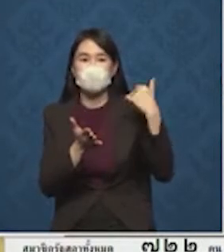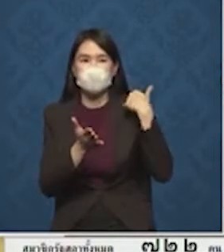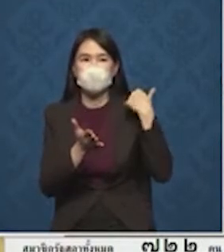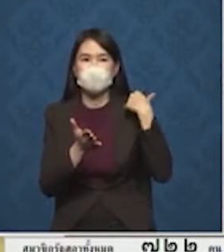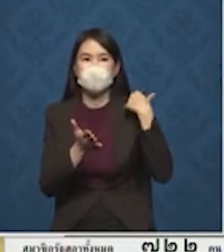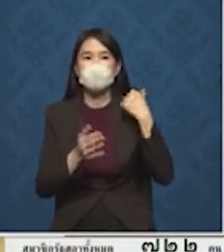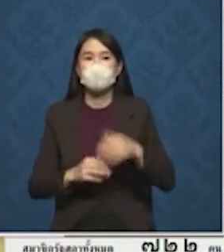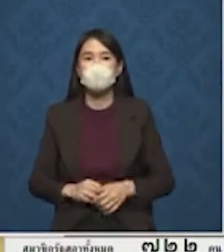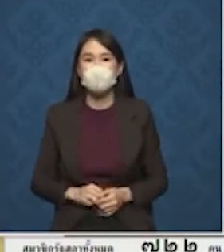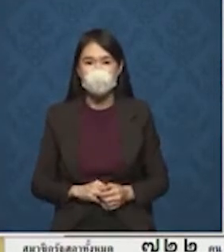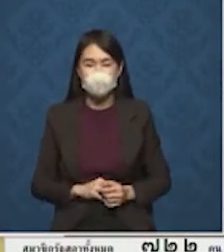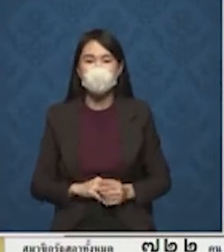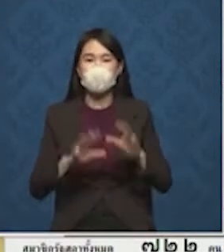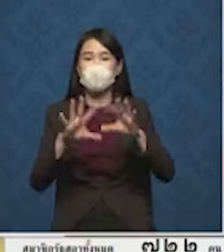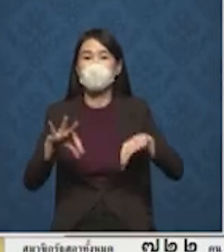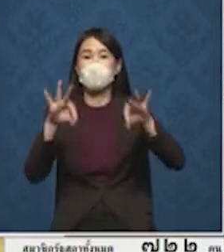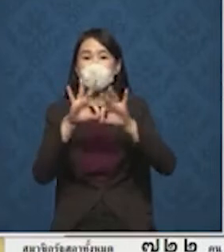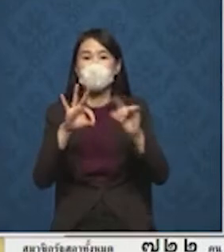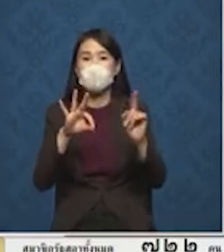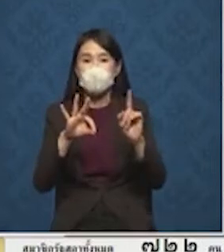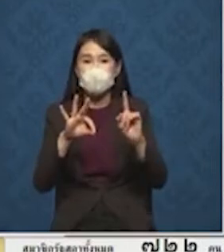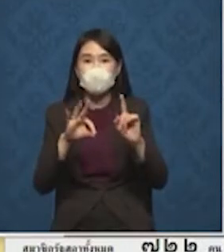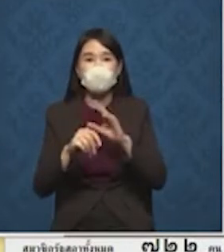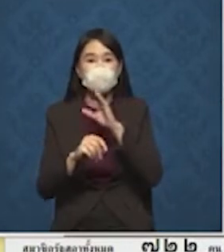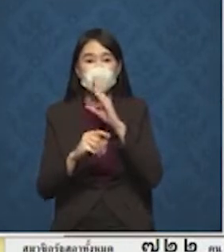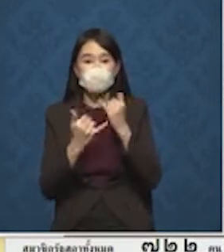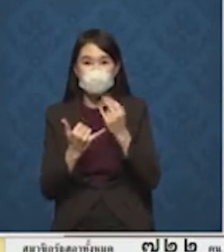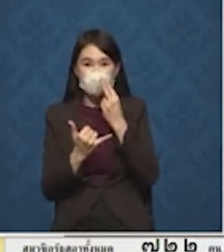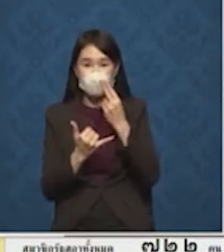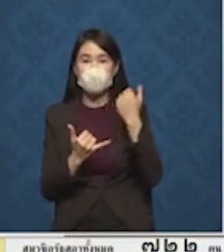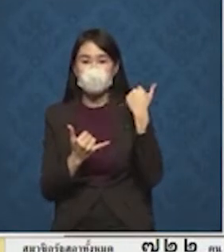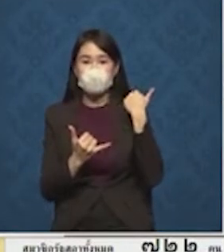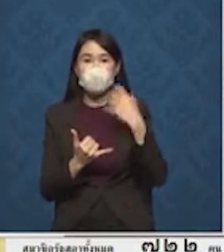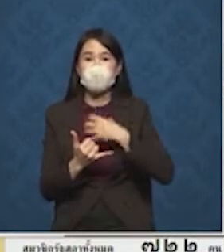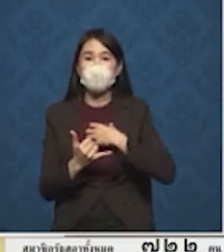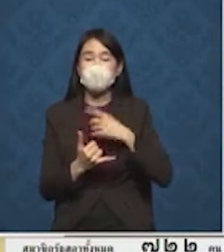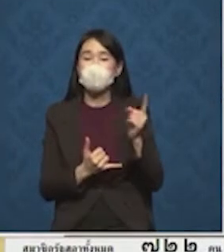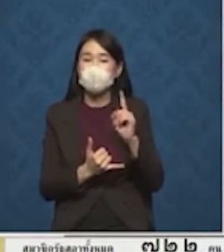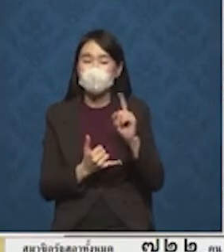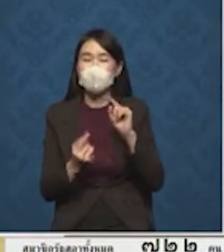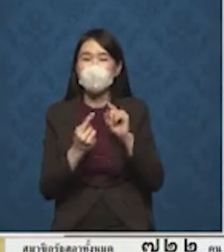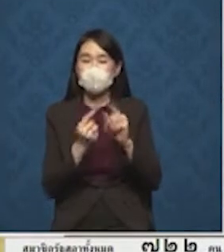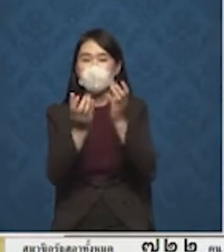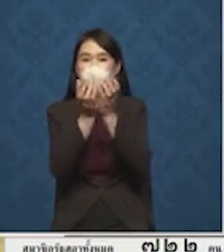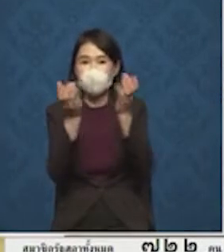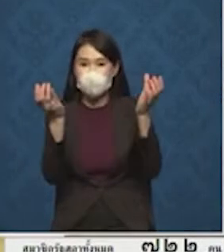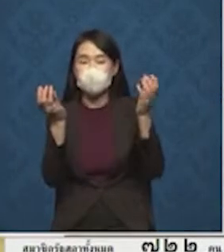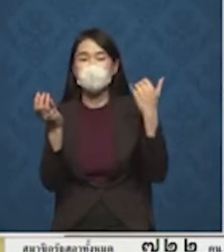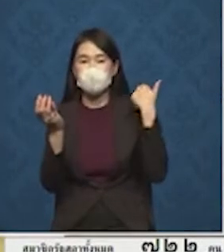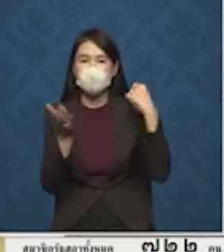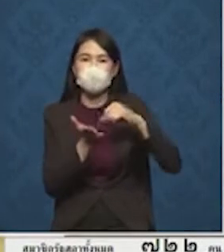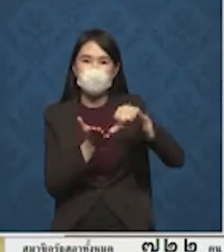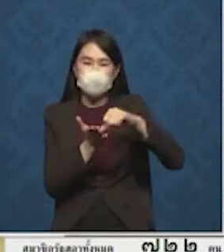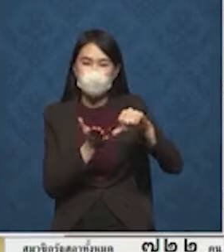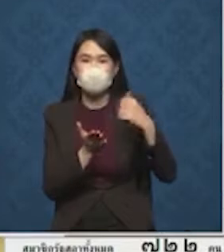มาตาและส่งสำคทสุดครัการแก้ครั้งนี้ก็เพื่อให้ไปเป็นตามรัฐมนูลที่เราแก้ใหม่